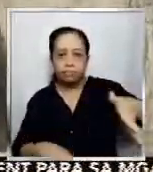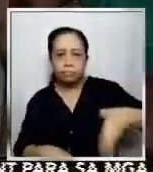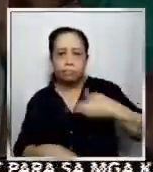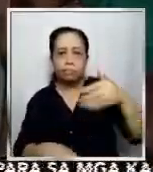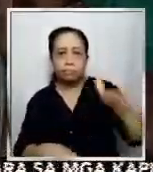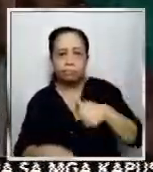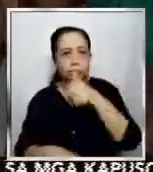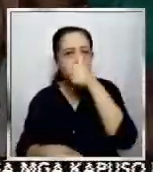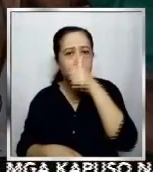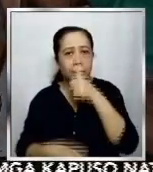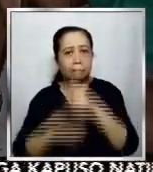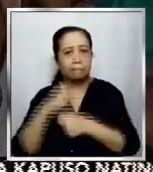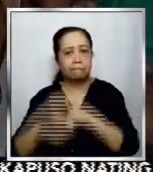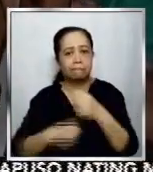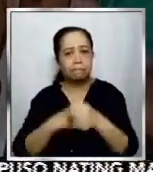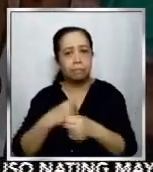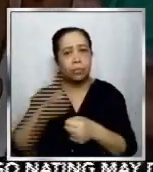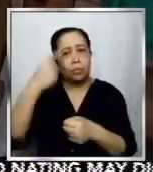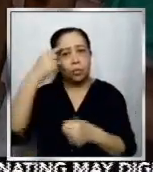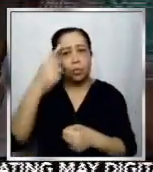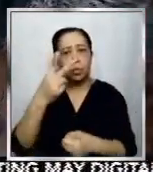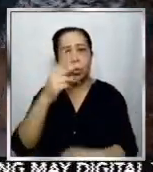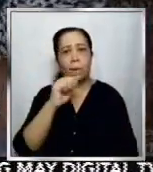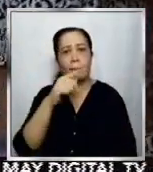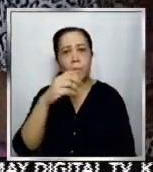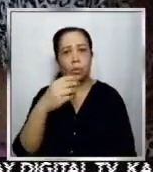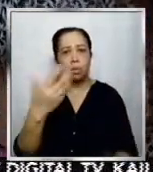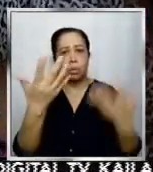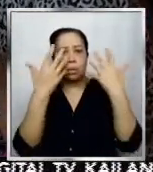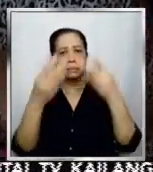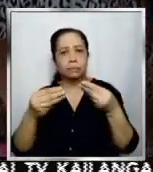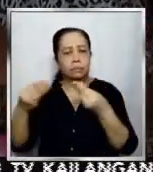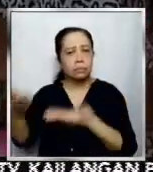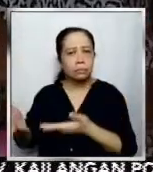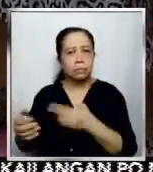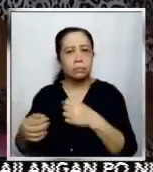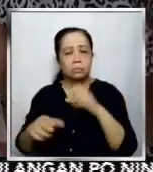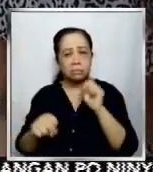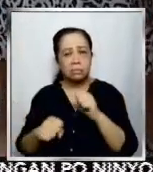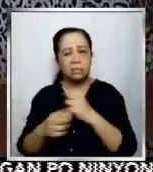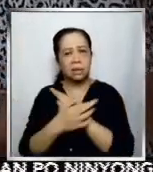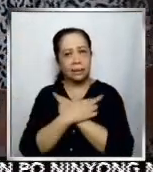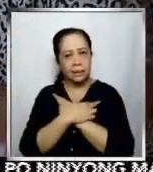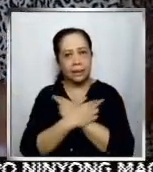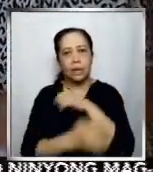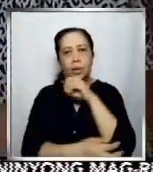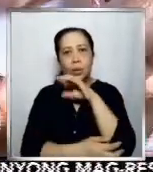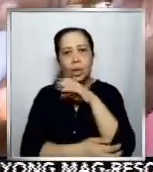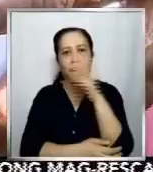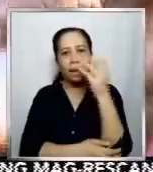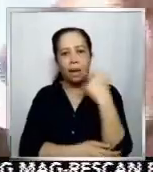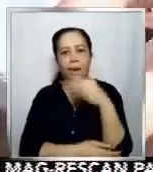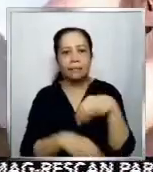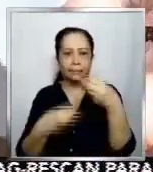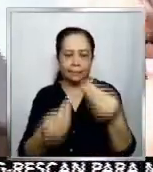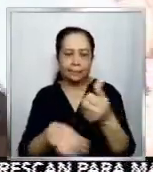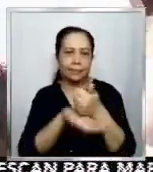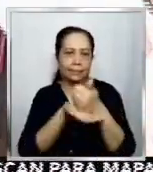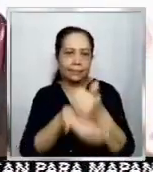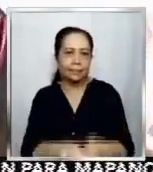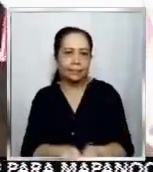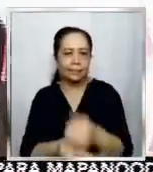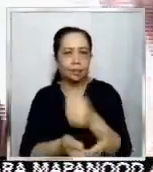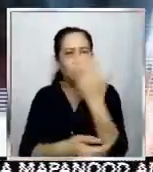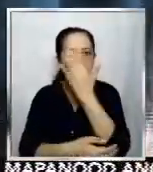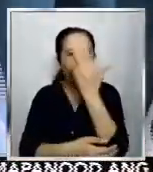Lola para sa dalawang apo na iniwan sa kanya. Makakapagpahinga ngayon si Lola dahil may nagpaabot ng tulong nang mapanood ang kwento